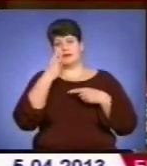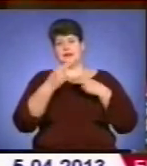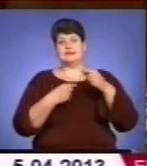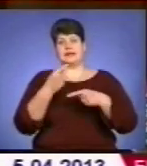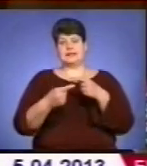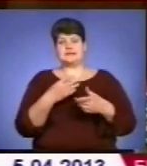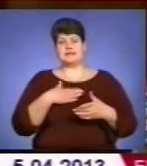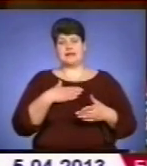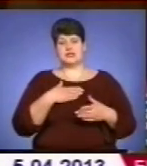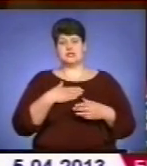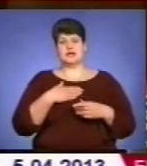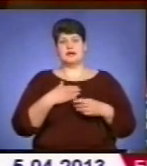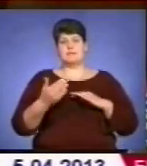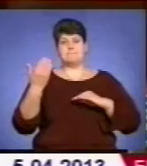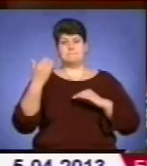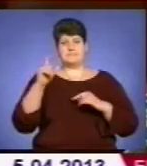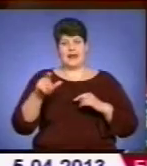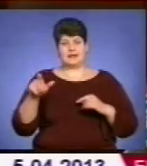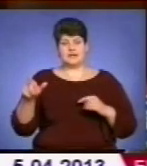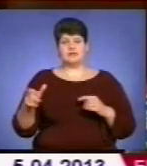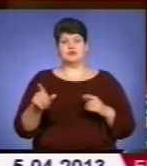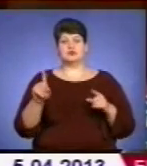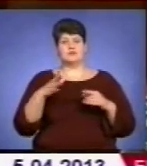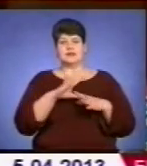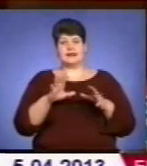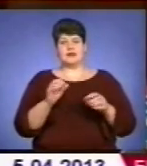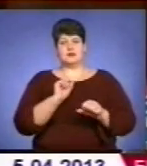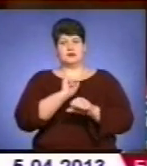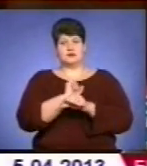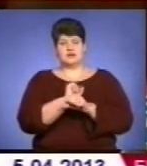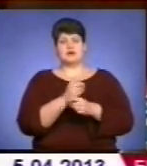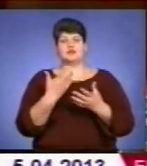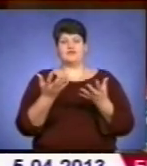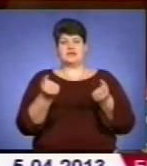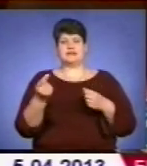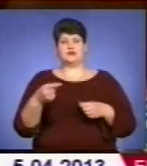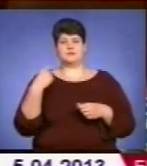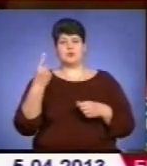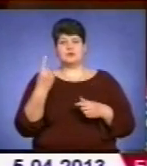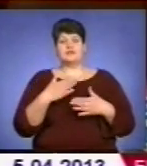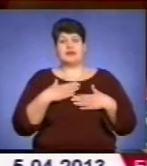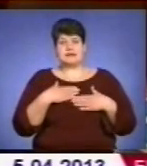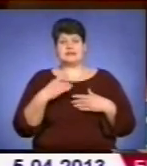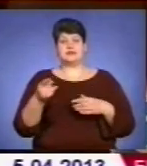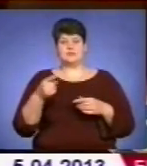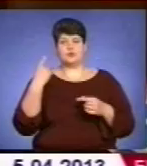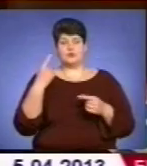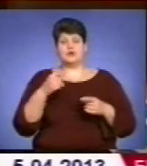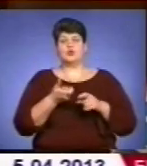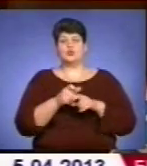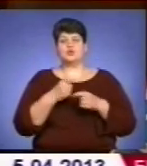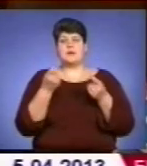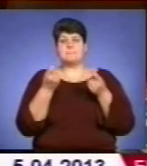предків, щоб воно не завмерло. Тому що, якщо взяти Тернопільську область, у нас на Тернопільській області